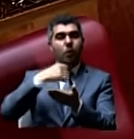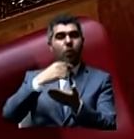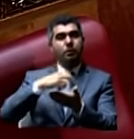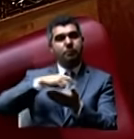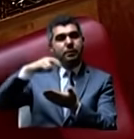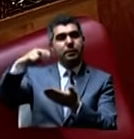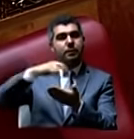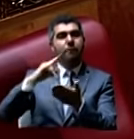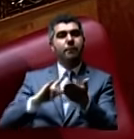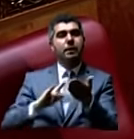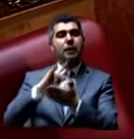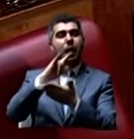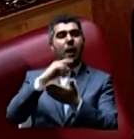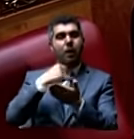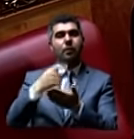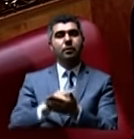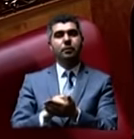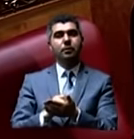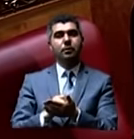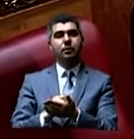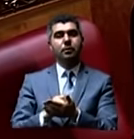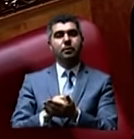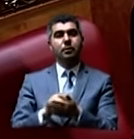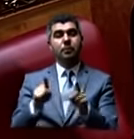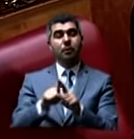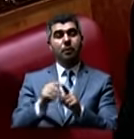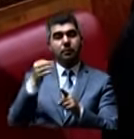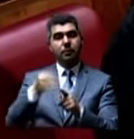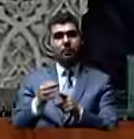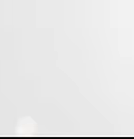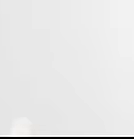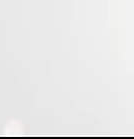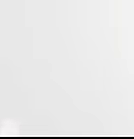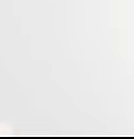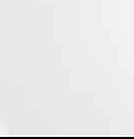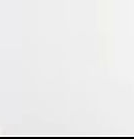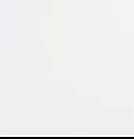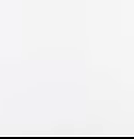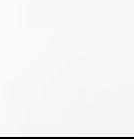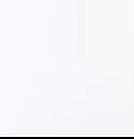جهتنا، لانهم هم فاس بالنسبه اليهم يعني وجهه ضروريه واساسيه.